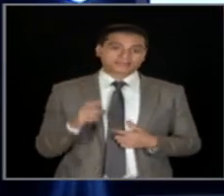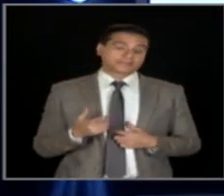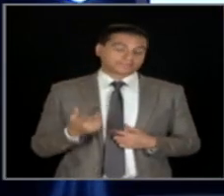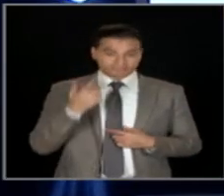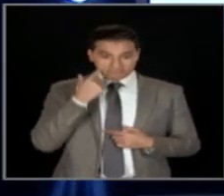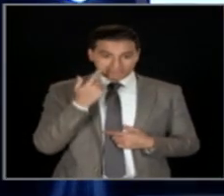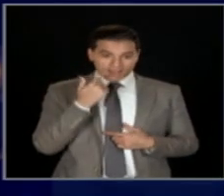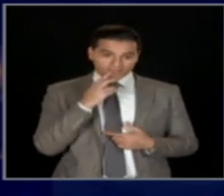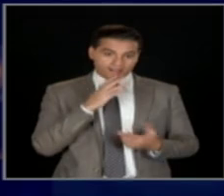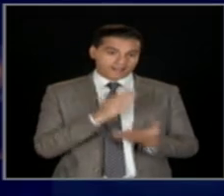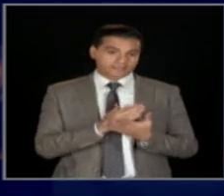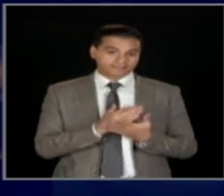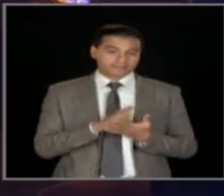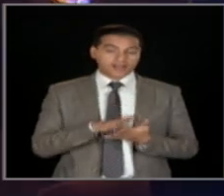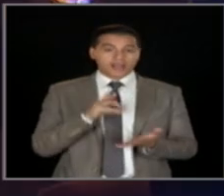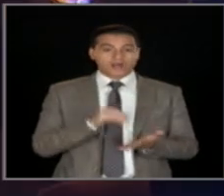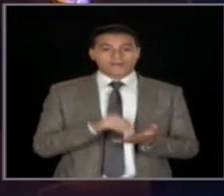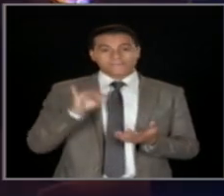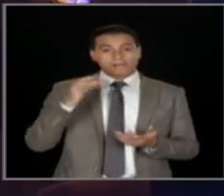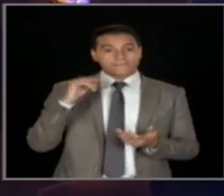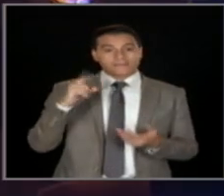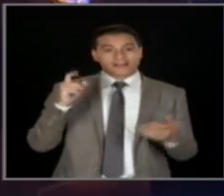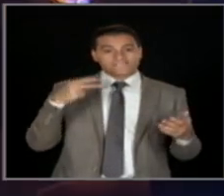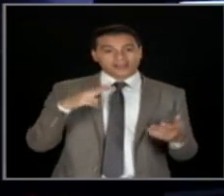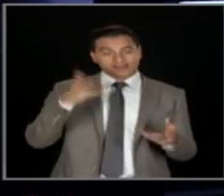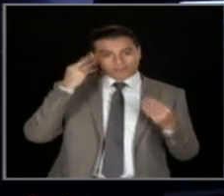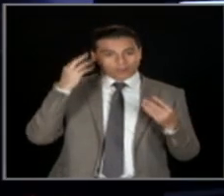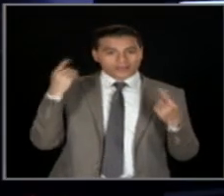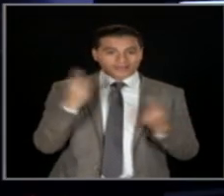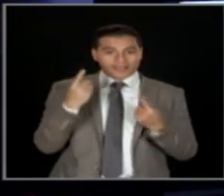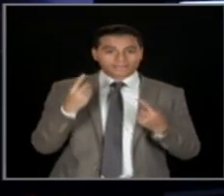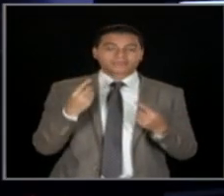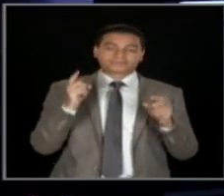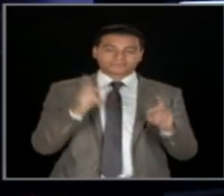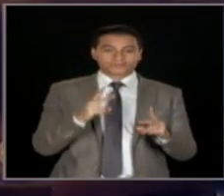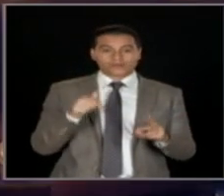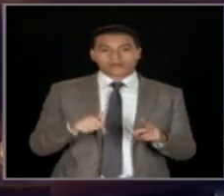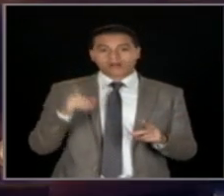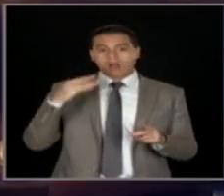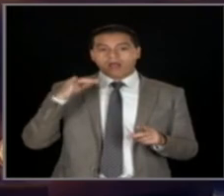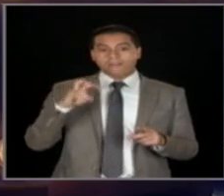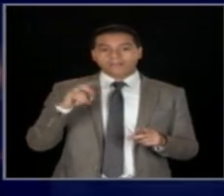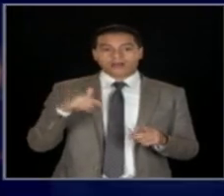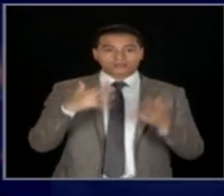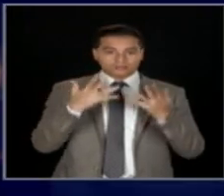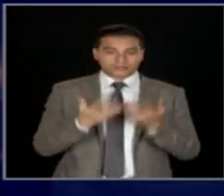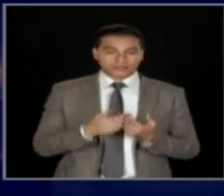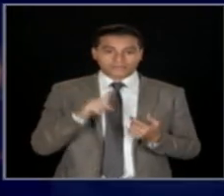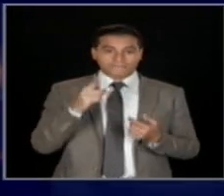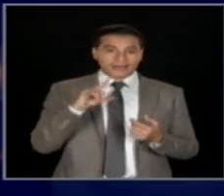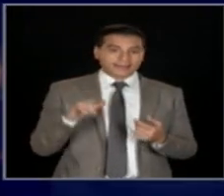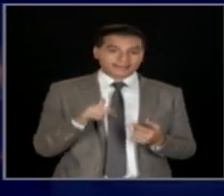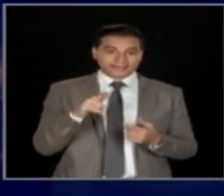بتهزر. اول حد محمد رفعت، معلومات عامه، تمام. رحمه، قدرات ذهنيه. بدري